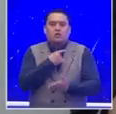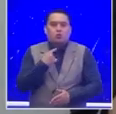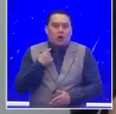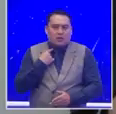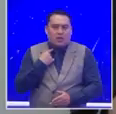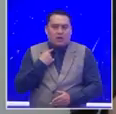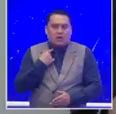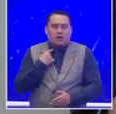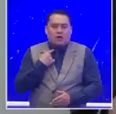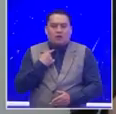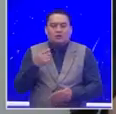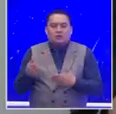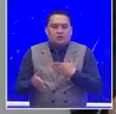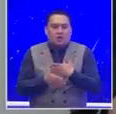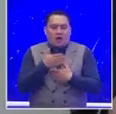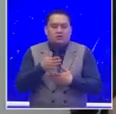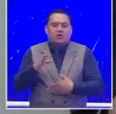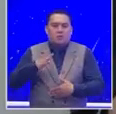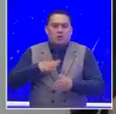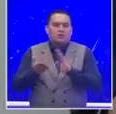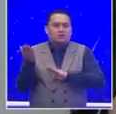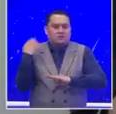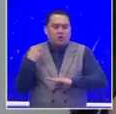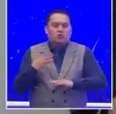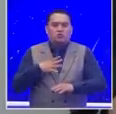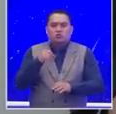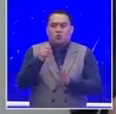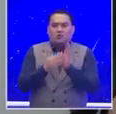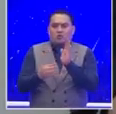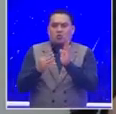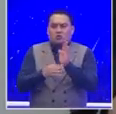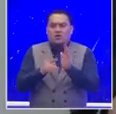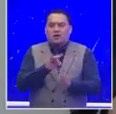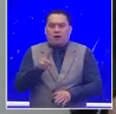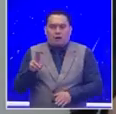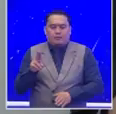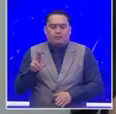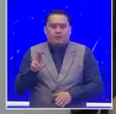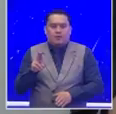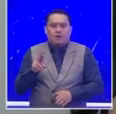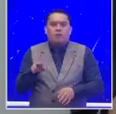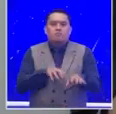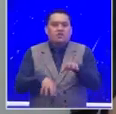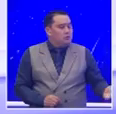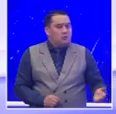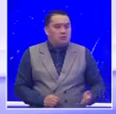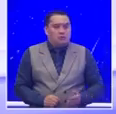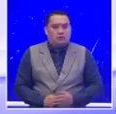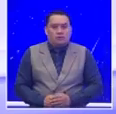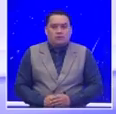и привлекался к уголовной ответственности по статье 190 Уголовного кодекса Республики Казахстан, то есть мошенничество.